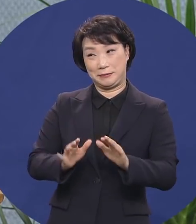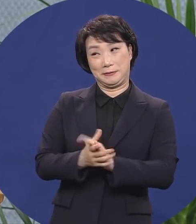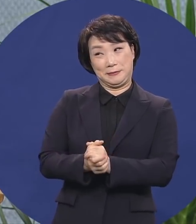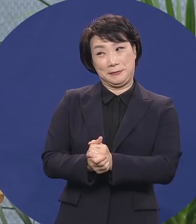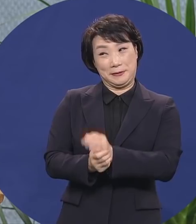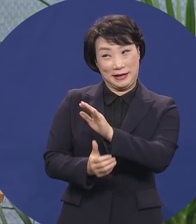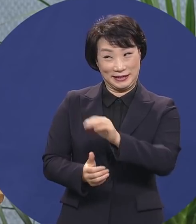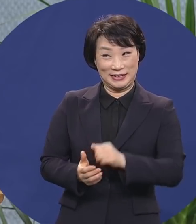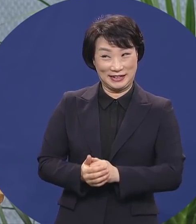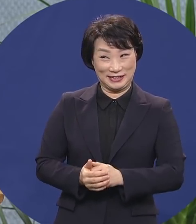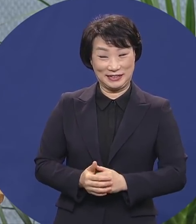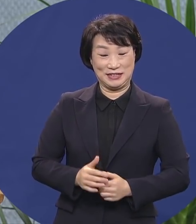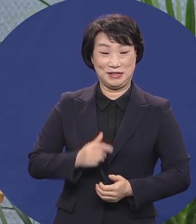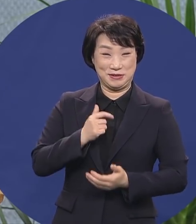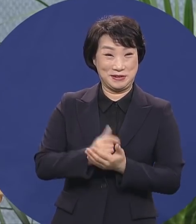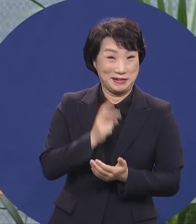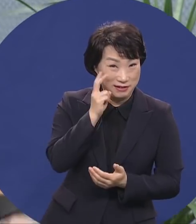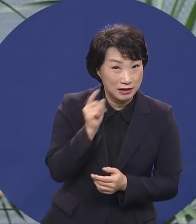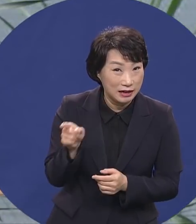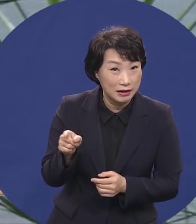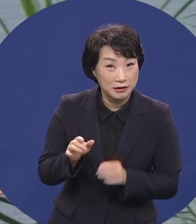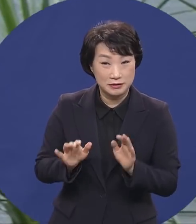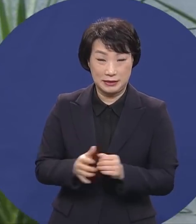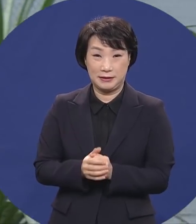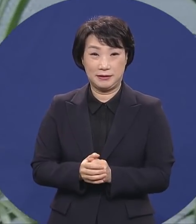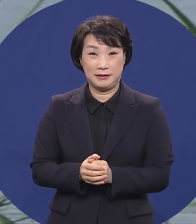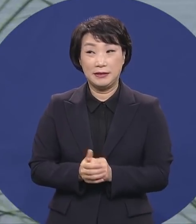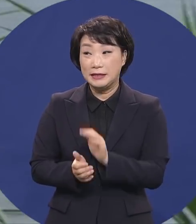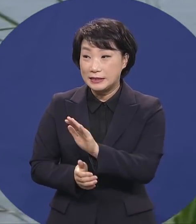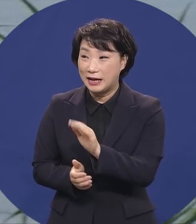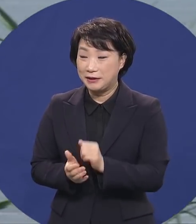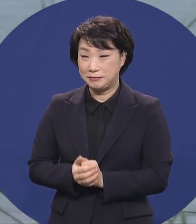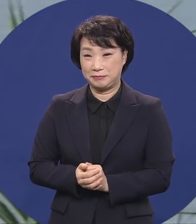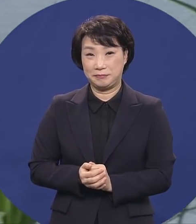네가 넘어가겠지. 왜? 자,